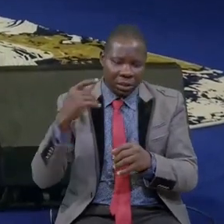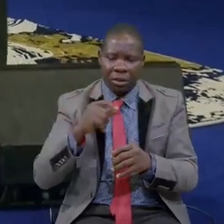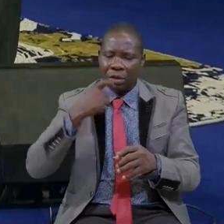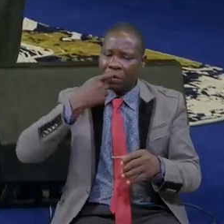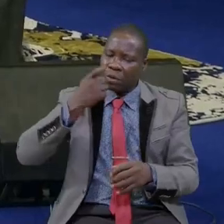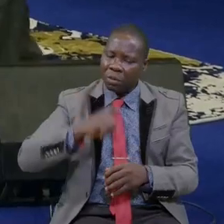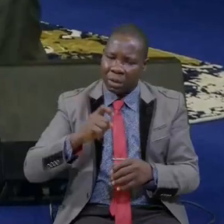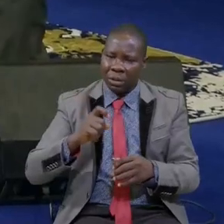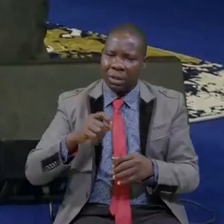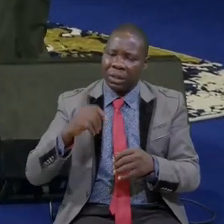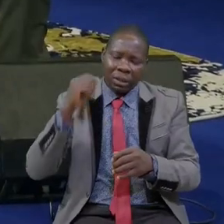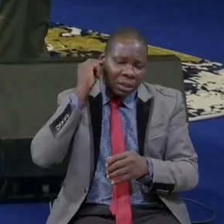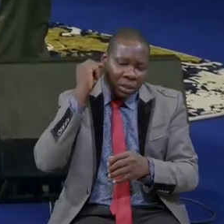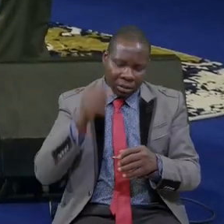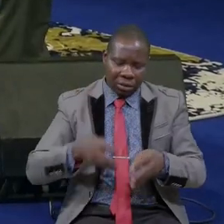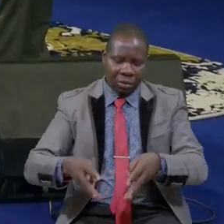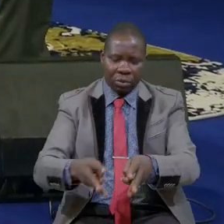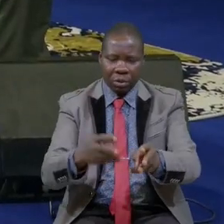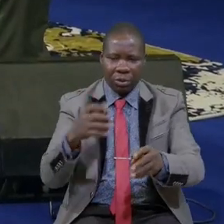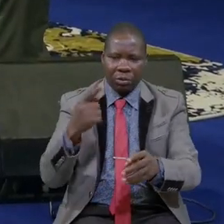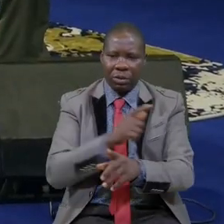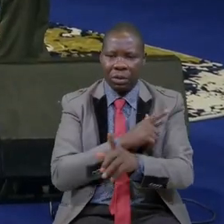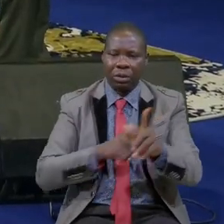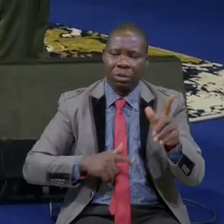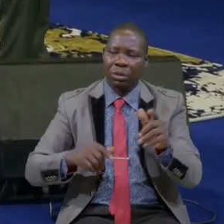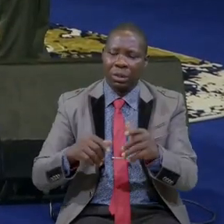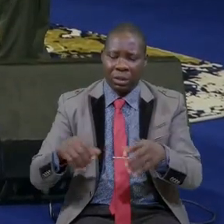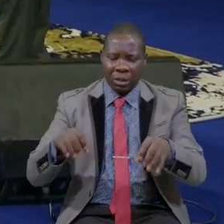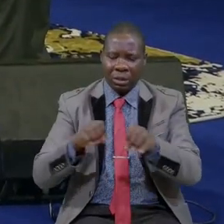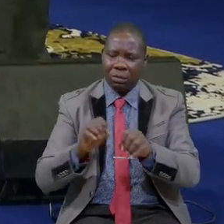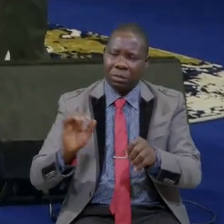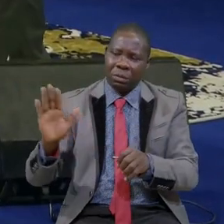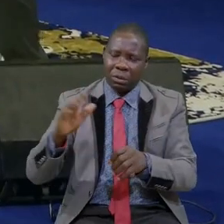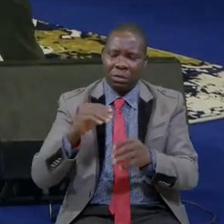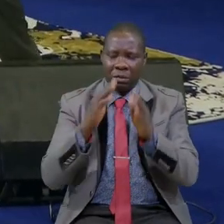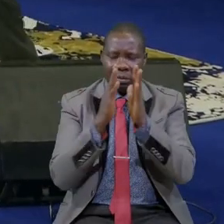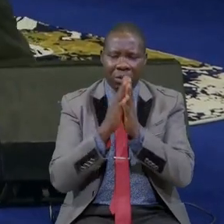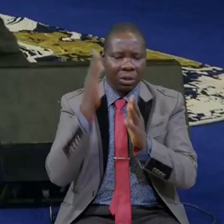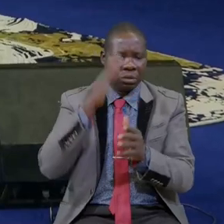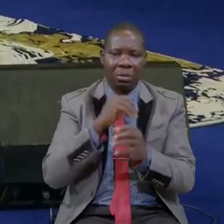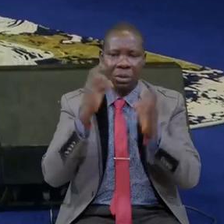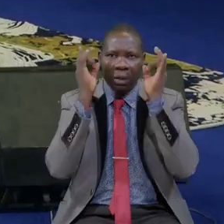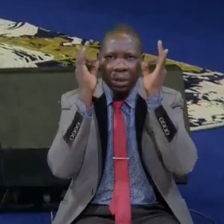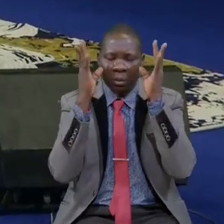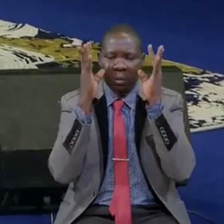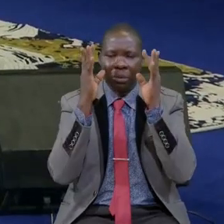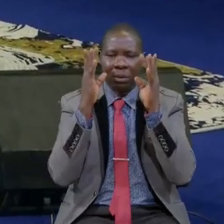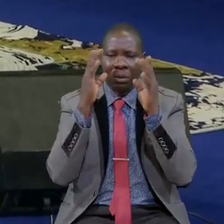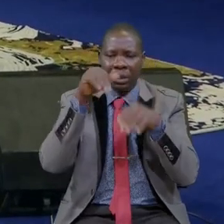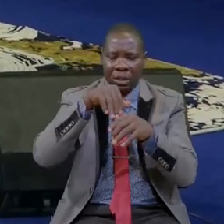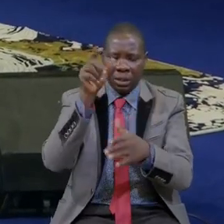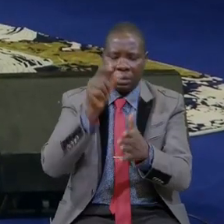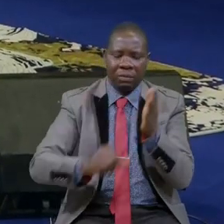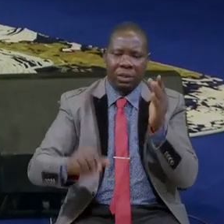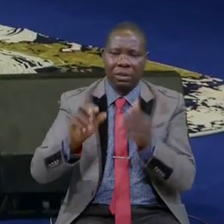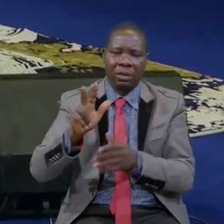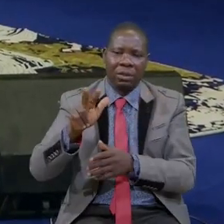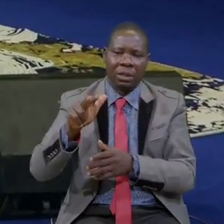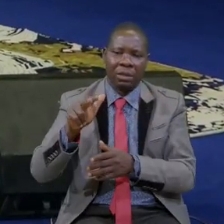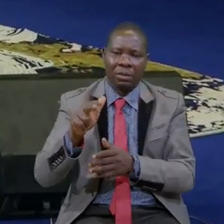ne pas écouter les voix du Seigneur, même sa prière est une abomination. Verset 13.